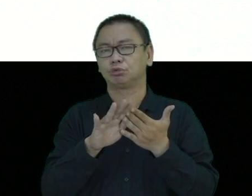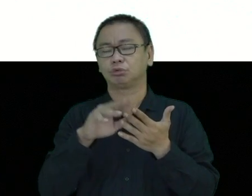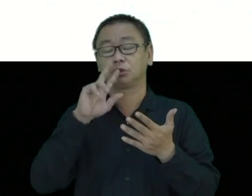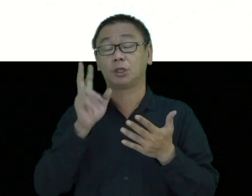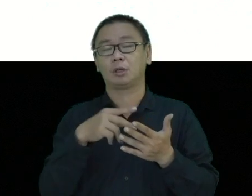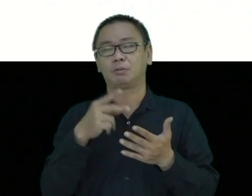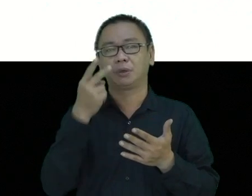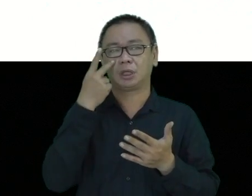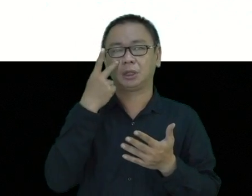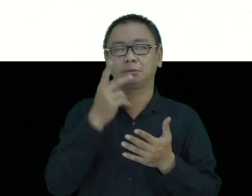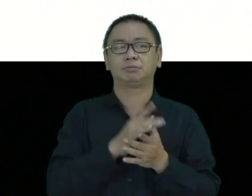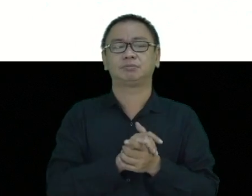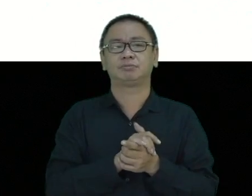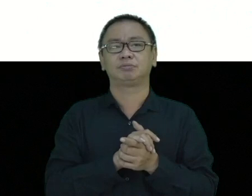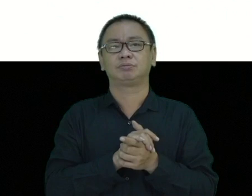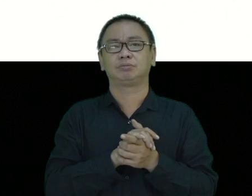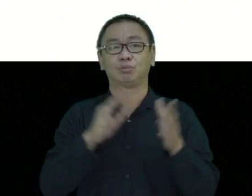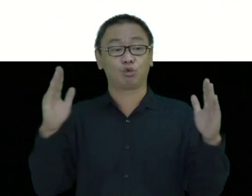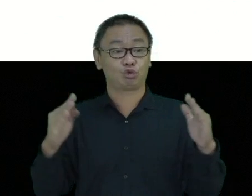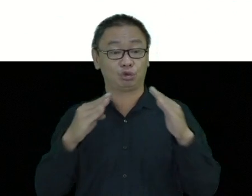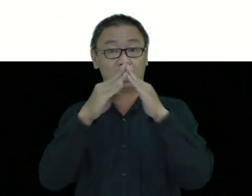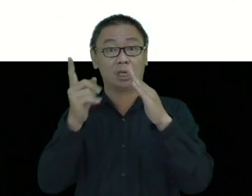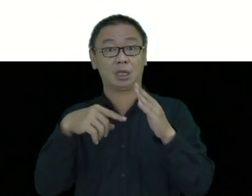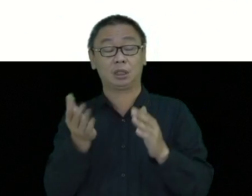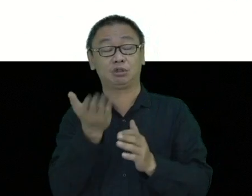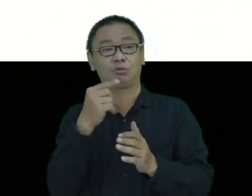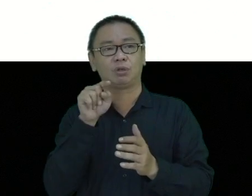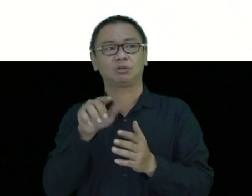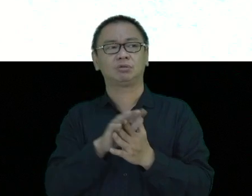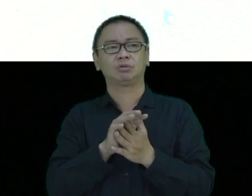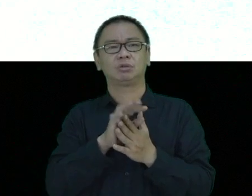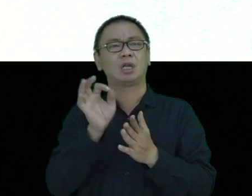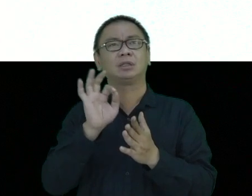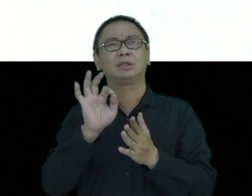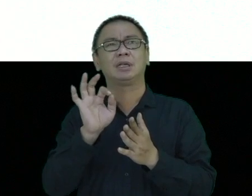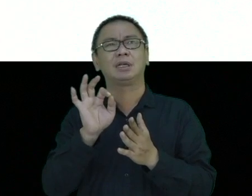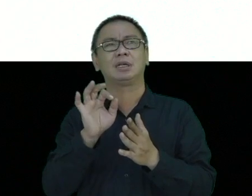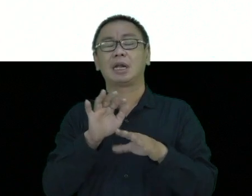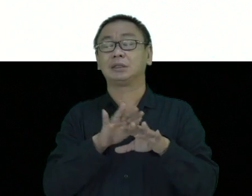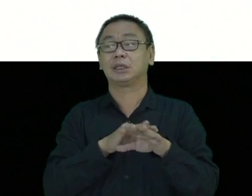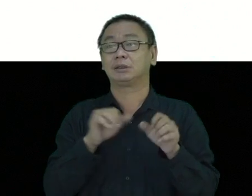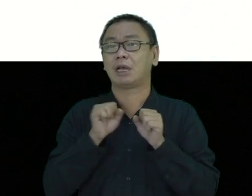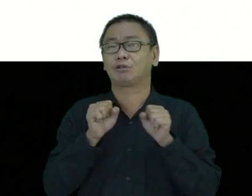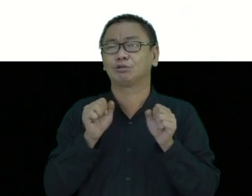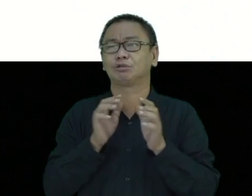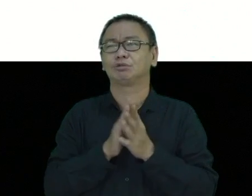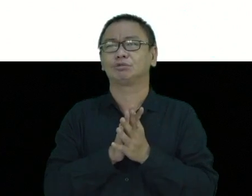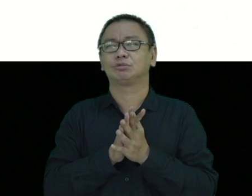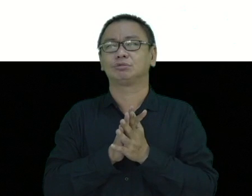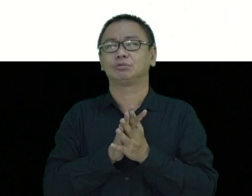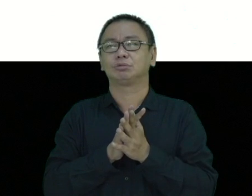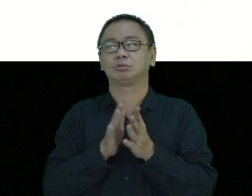perhatikan. Puncak daripada kehidupan itu tidak adanya rasa takut dan gentar. Dan ketika